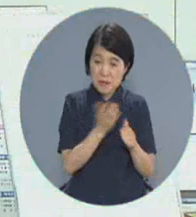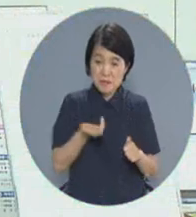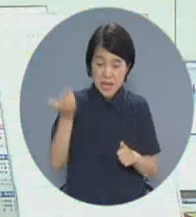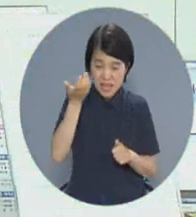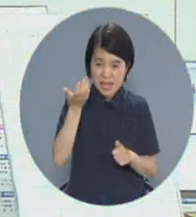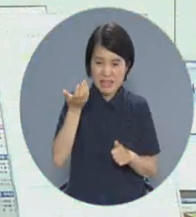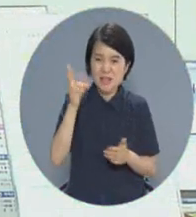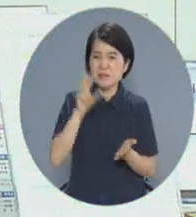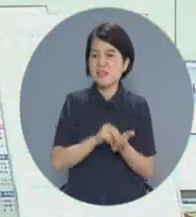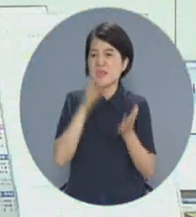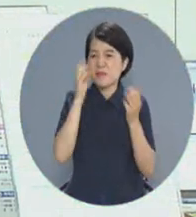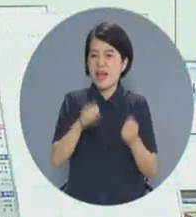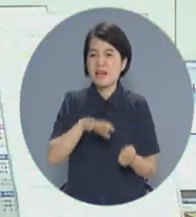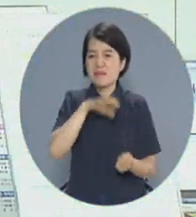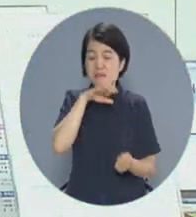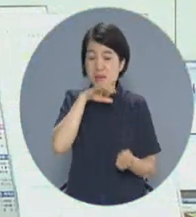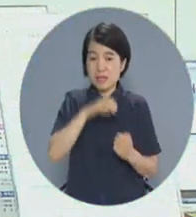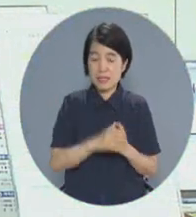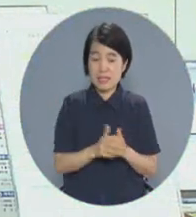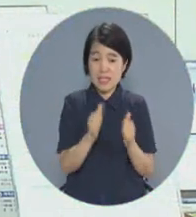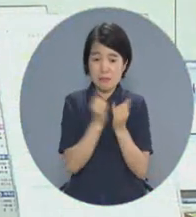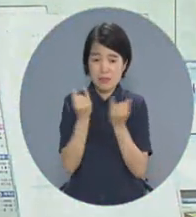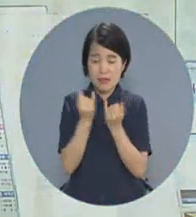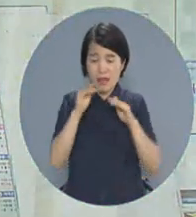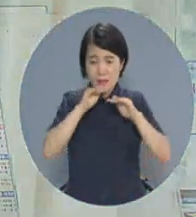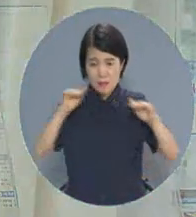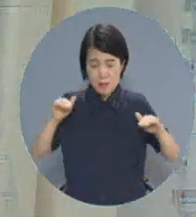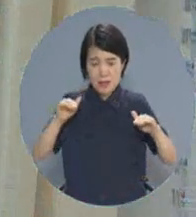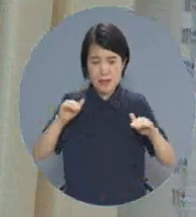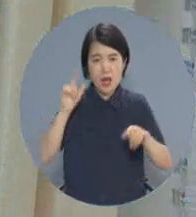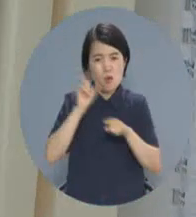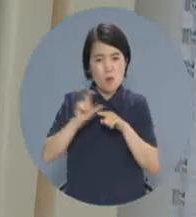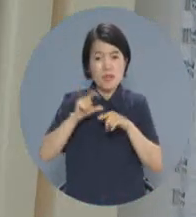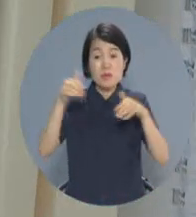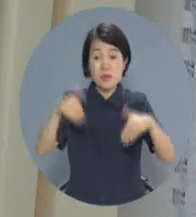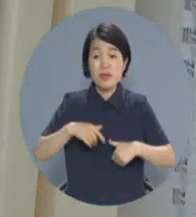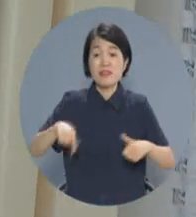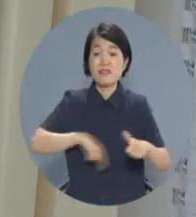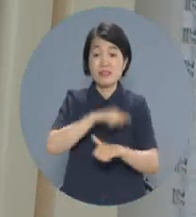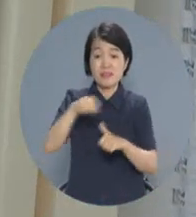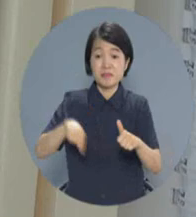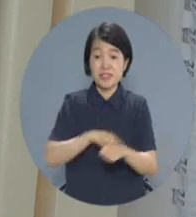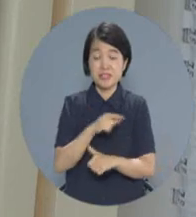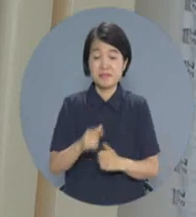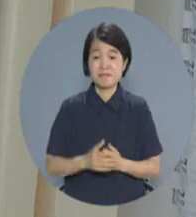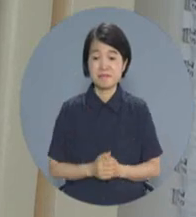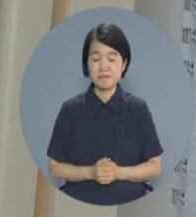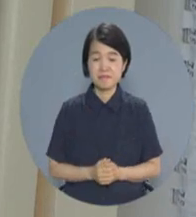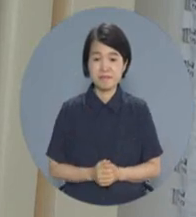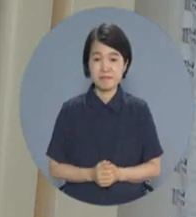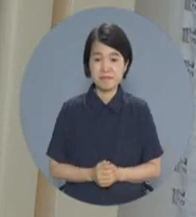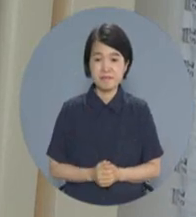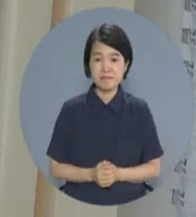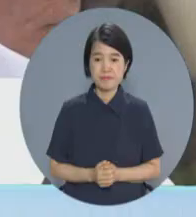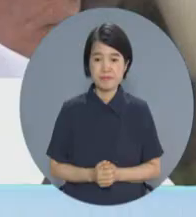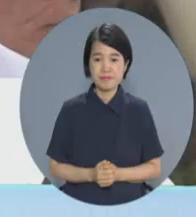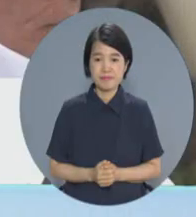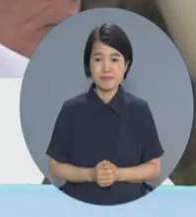넘어서는 질적 평등에 대한 고민이 병행돼야 한다는 지적도 나오고 있습니다. MBC 뉴스 박광수입니다.